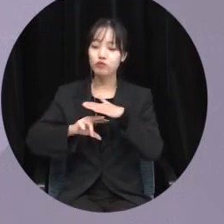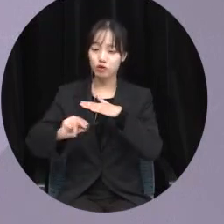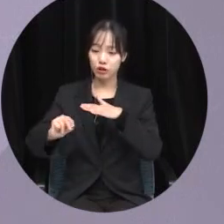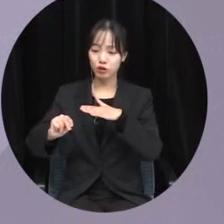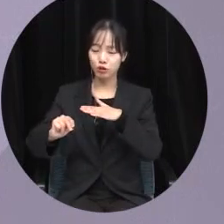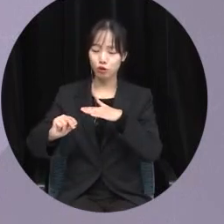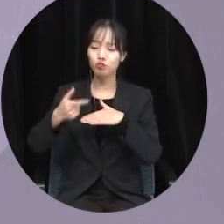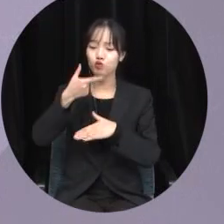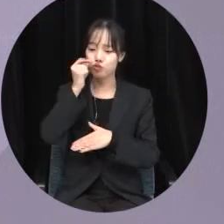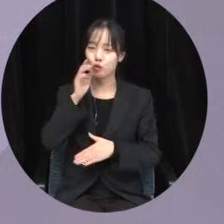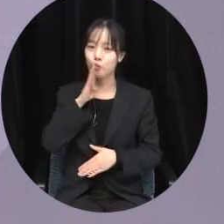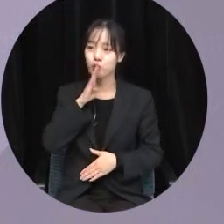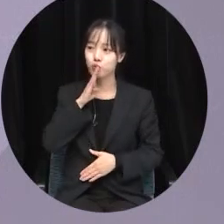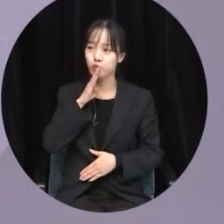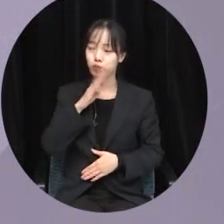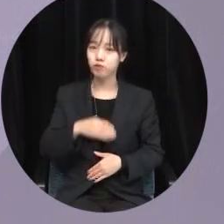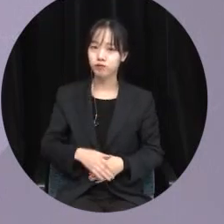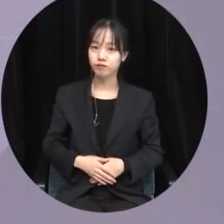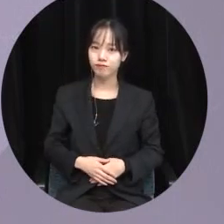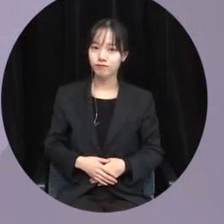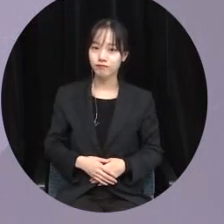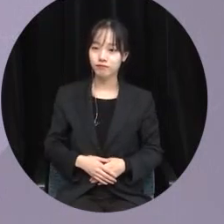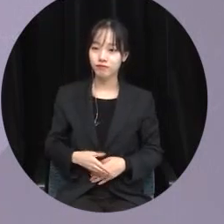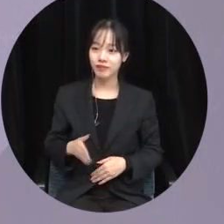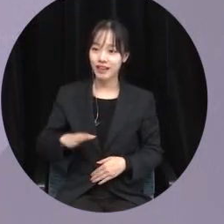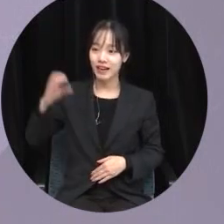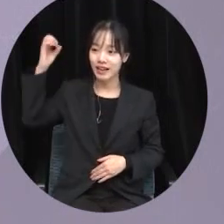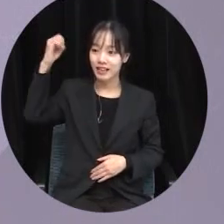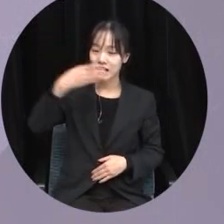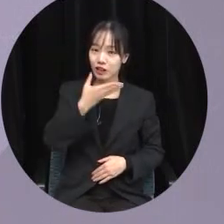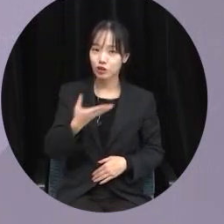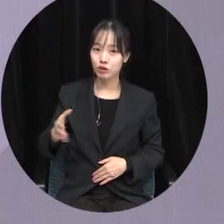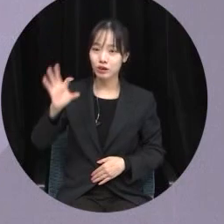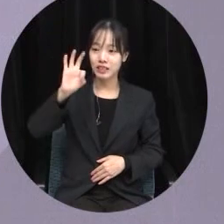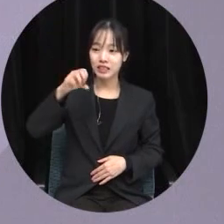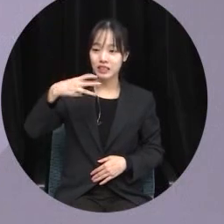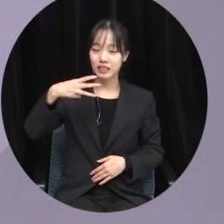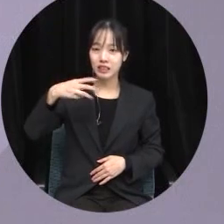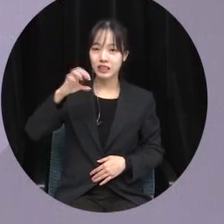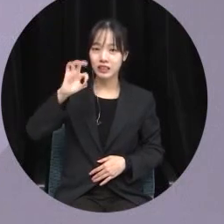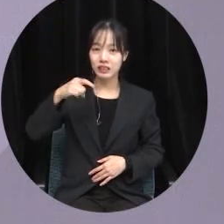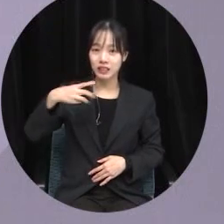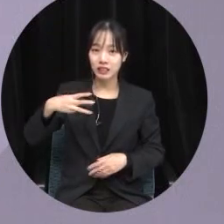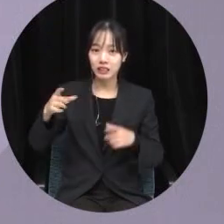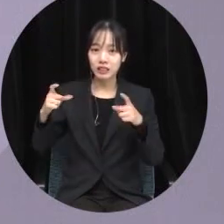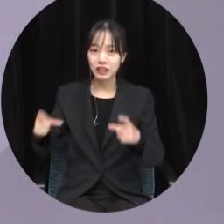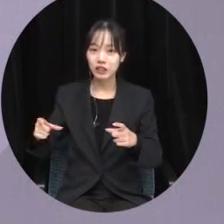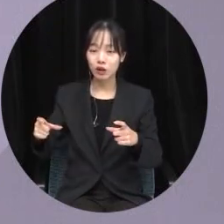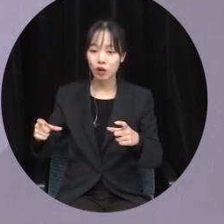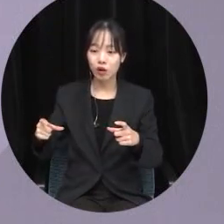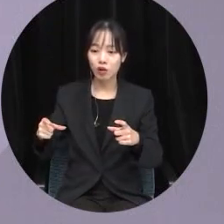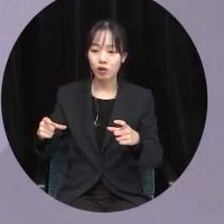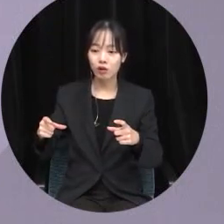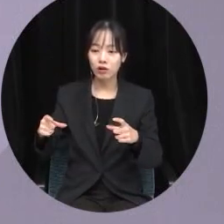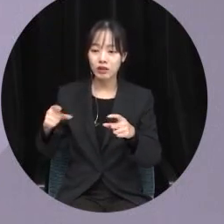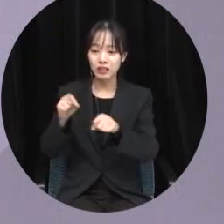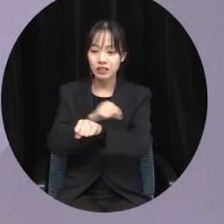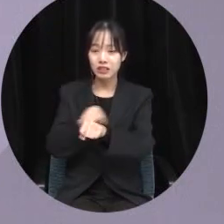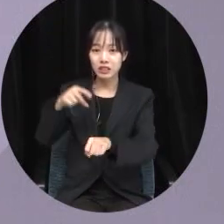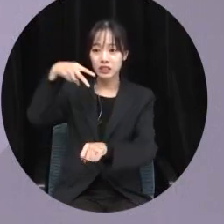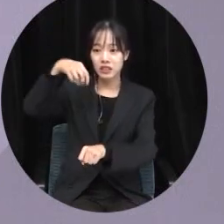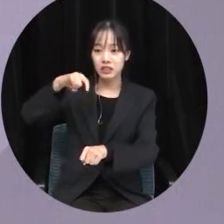합니다만 특히 저희 지역구 양천을 같은 경우 신월동은 7개 동에 지하철이 전무합니다. 그리고